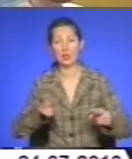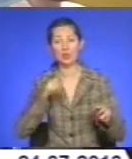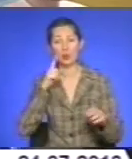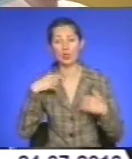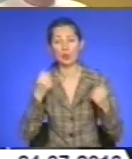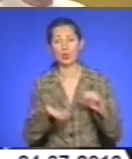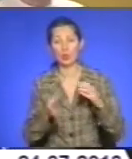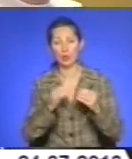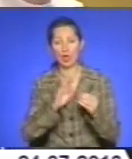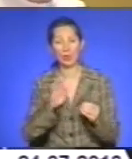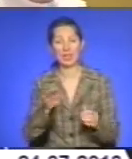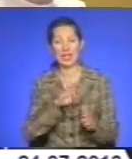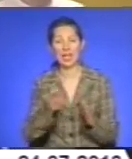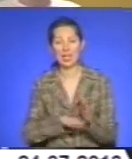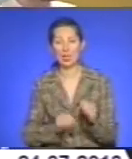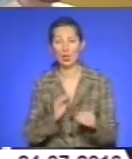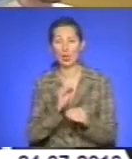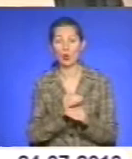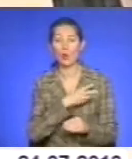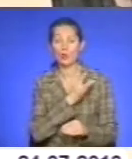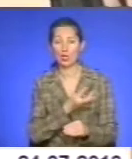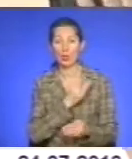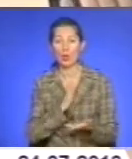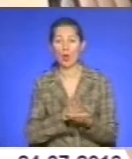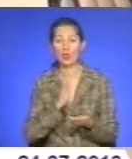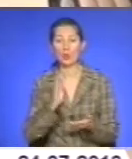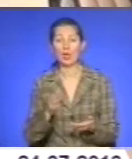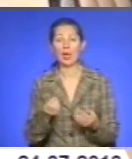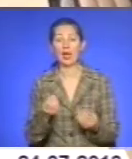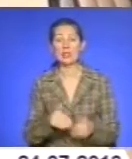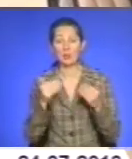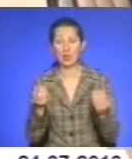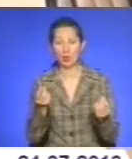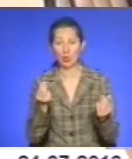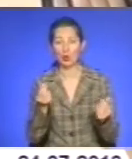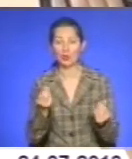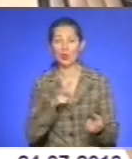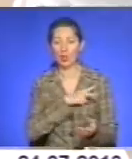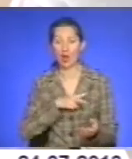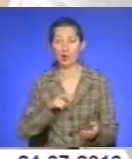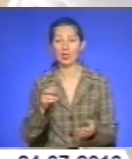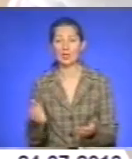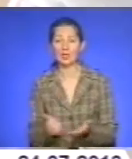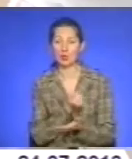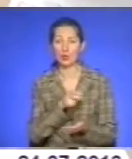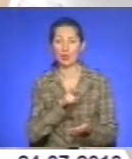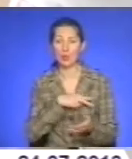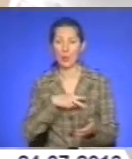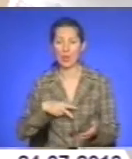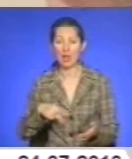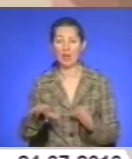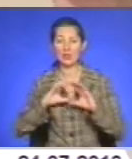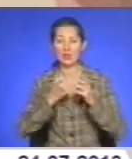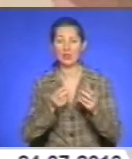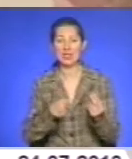як мінімум, не гіршим. Додатковим стимулом мають стати збільшені грошові винагороди за здобуті медалі. Всесвітні ігри з